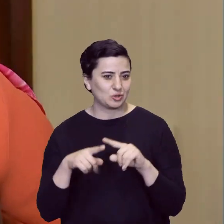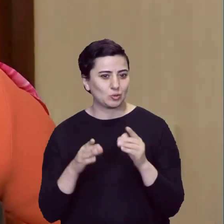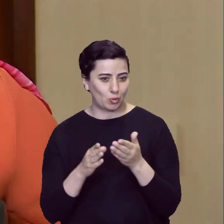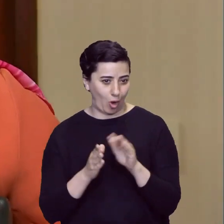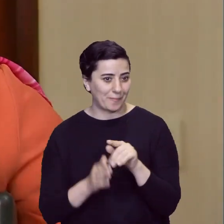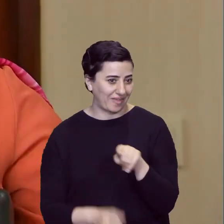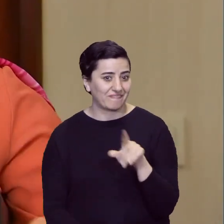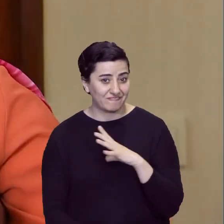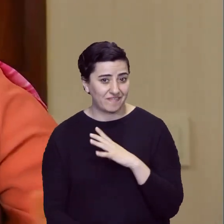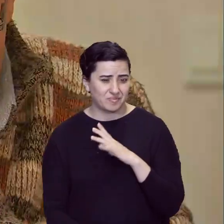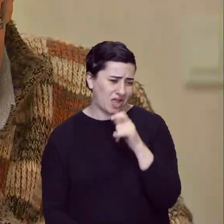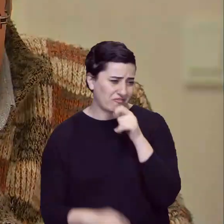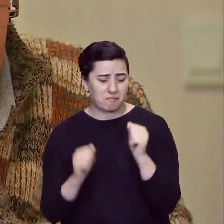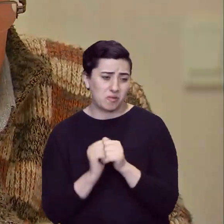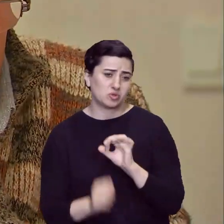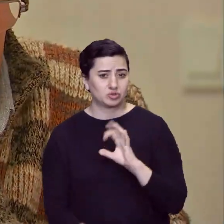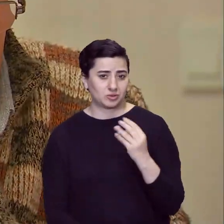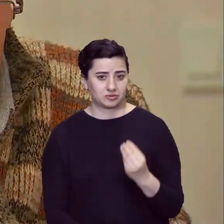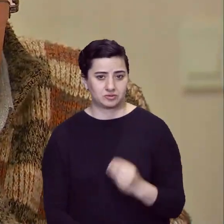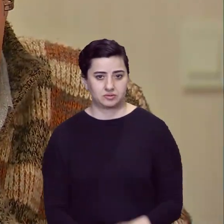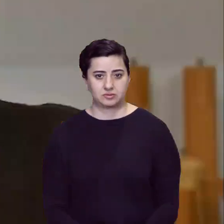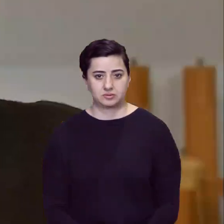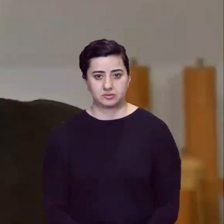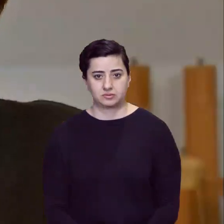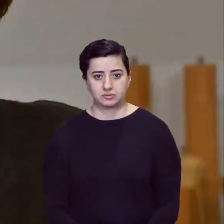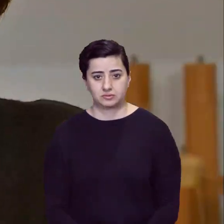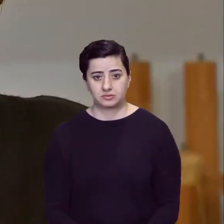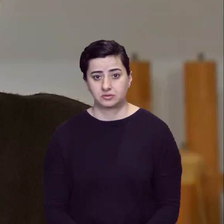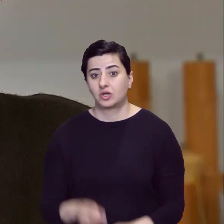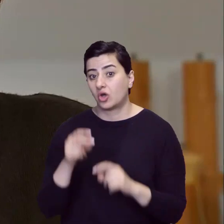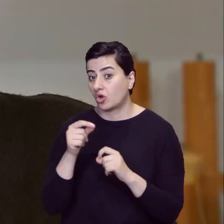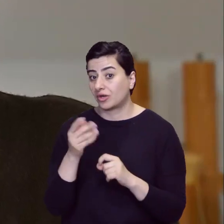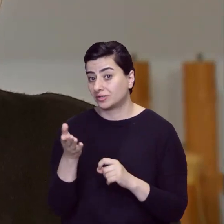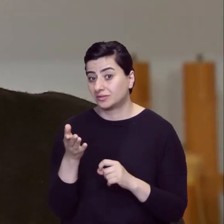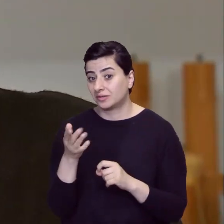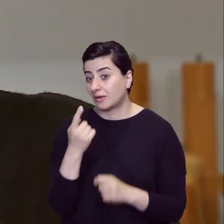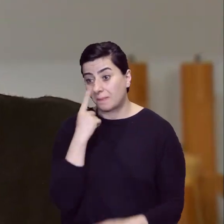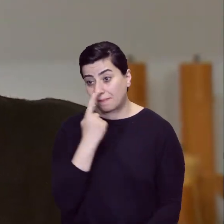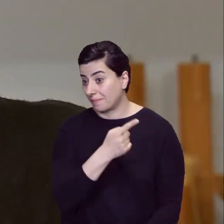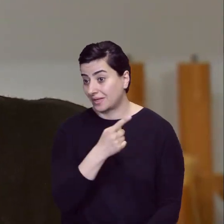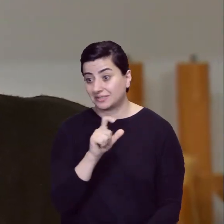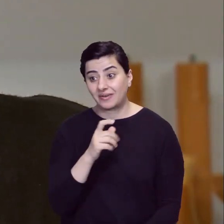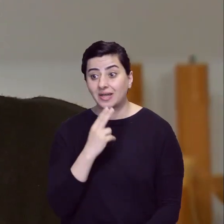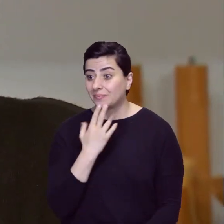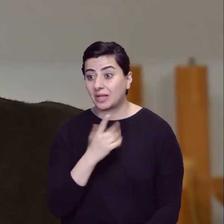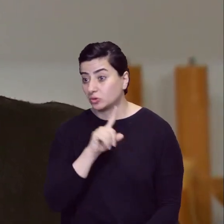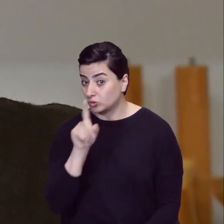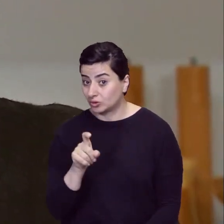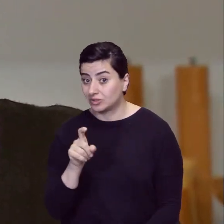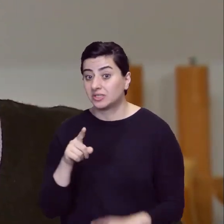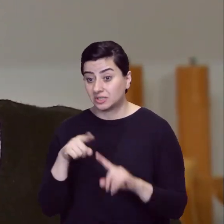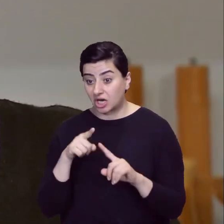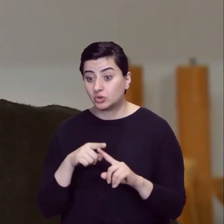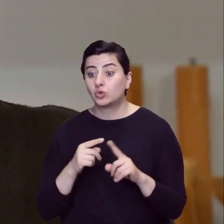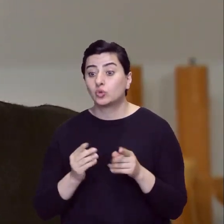kurabiyelerden var mı? Kahvenin yanında pek güzel gidiyor. Ökeş, Bak Cevriye Hanım ne soruyor?